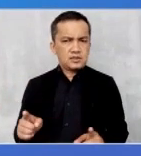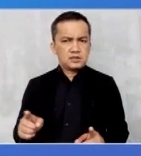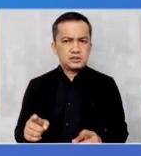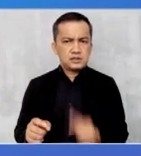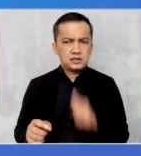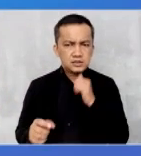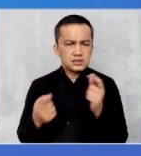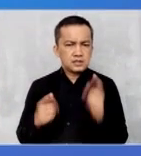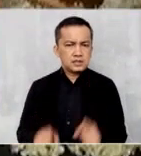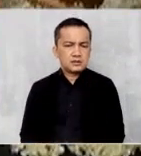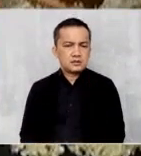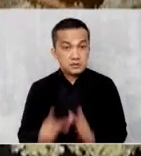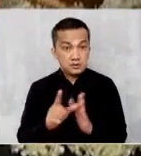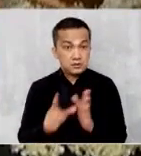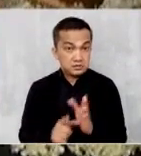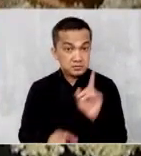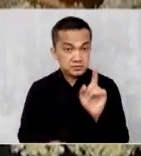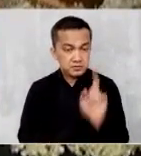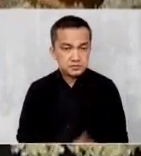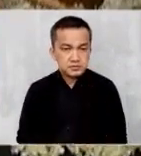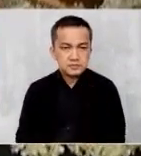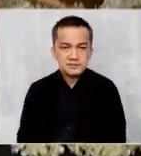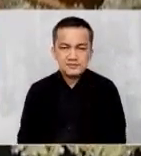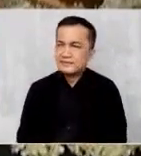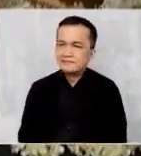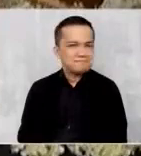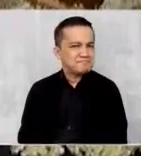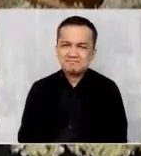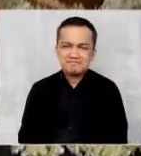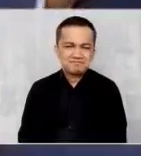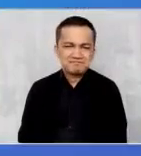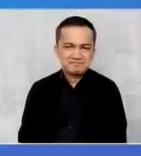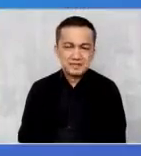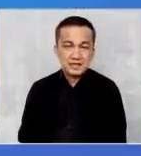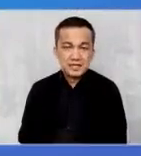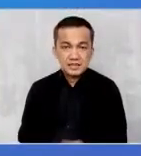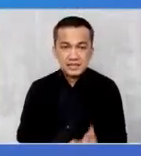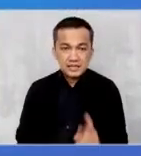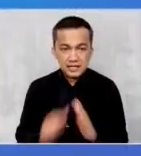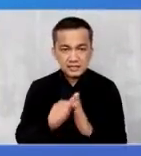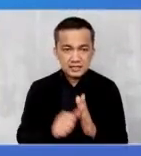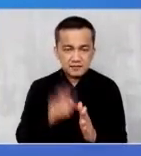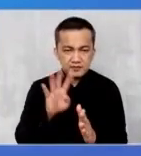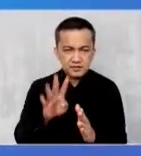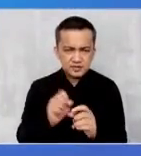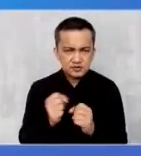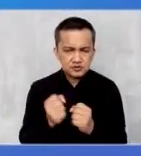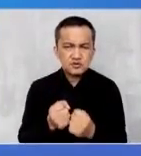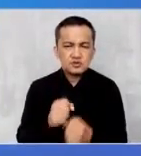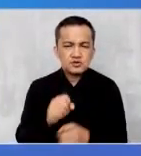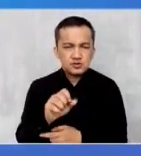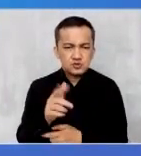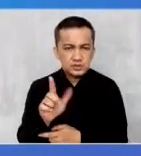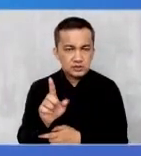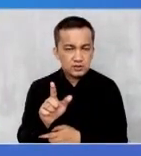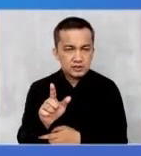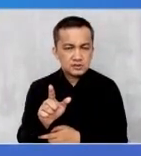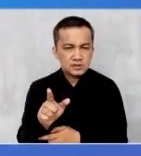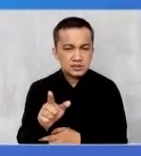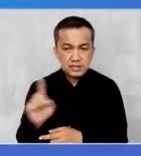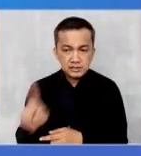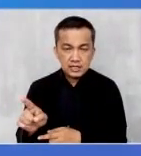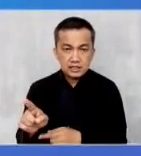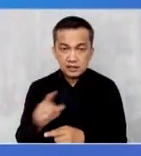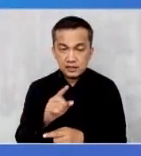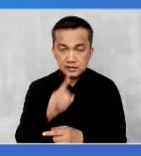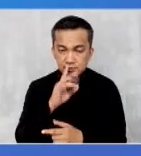natutupad. Legal ba to? Hindi po yan legal. Sa ilalim ng Article 4, Section 21 ng Kasambahay Law, ang isang kasambahay